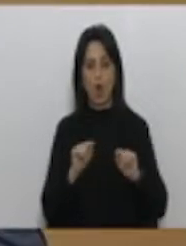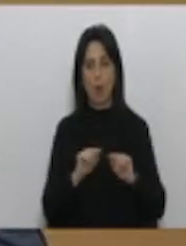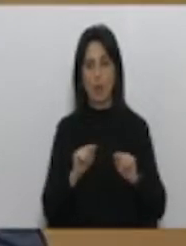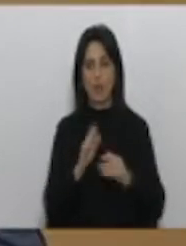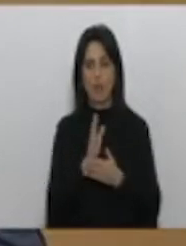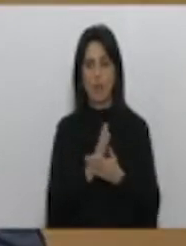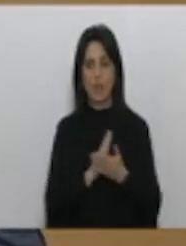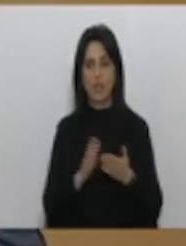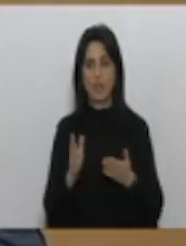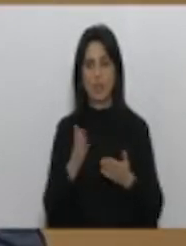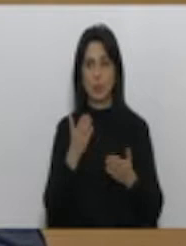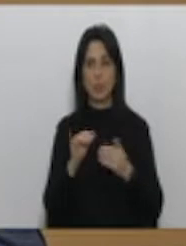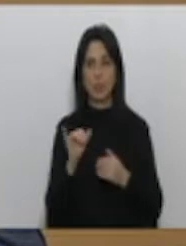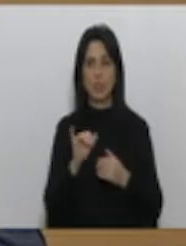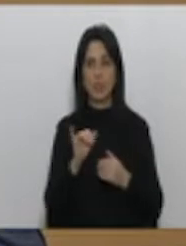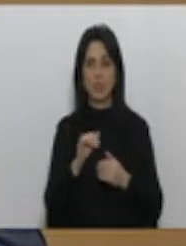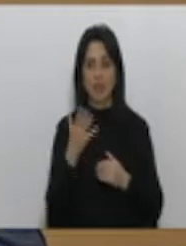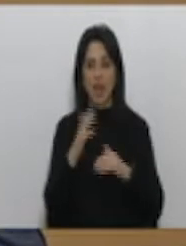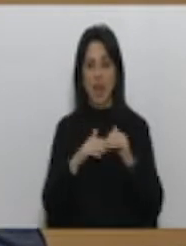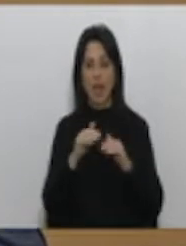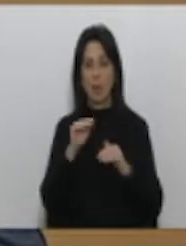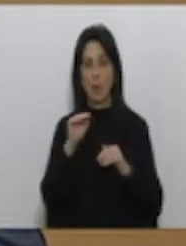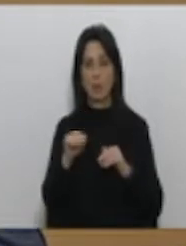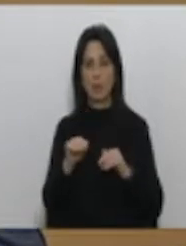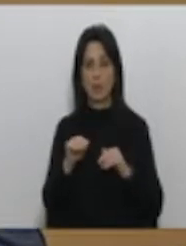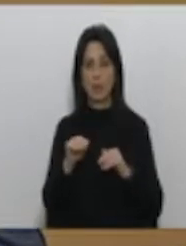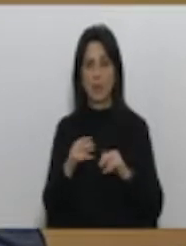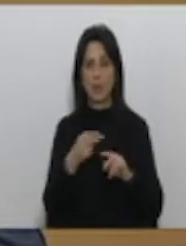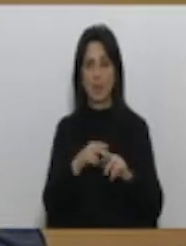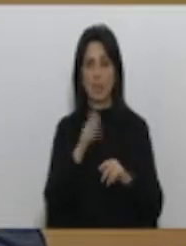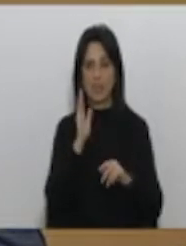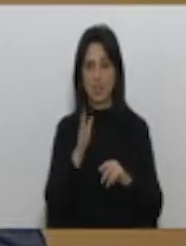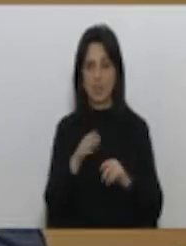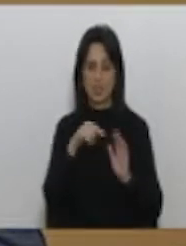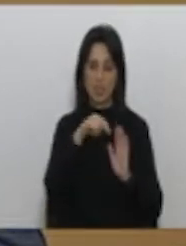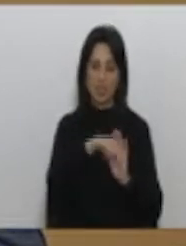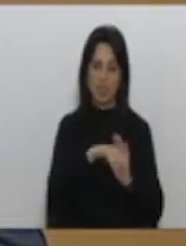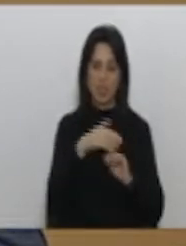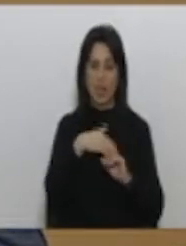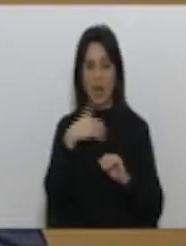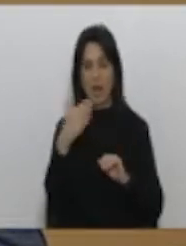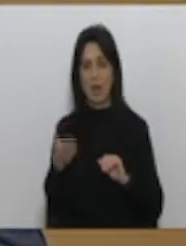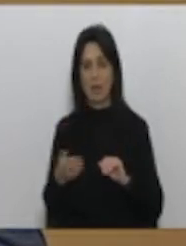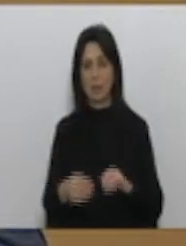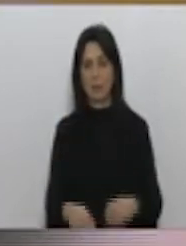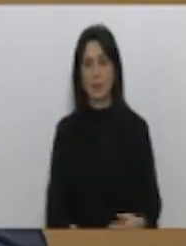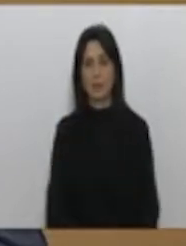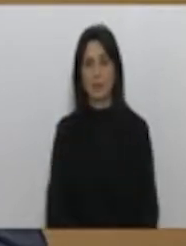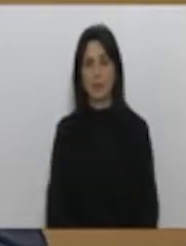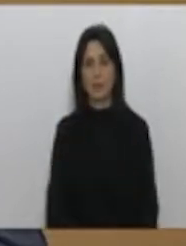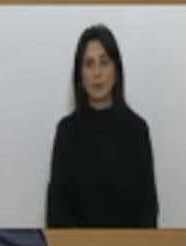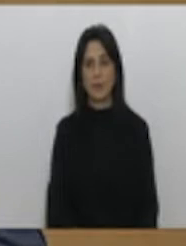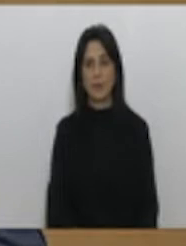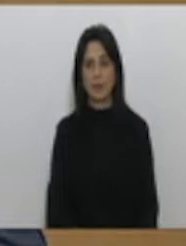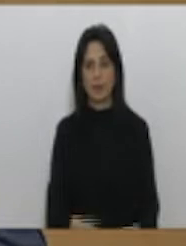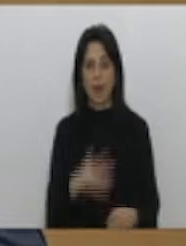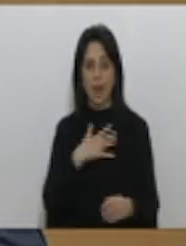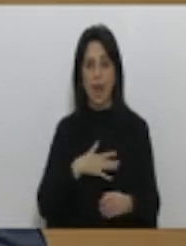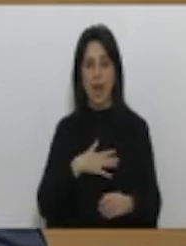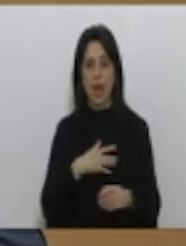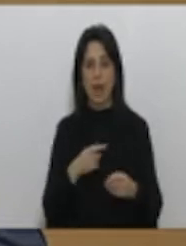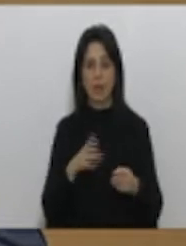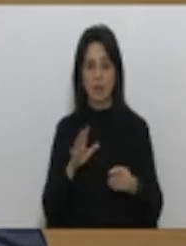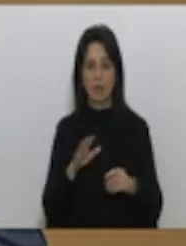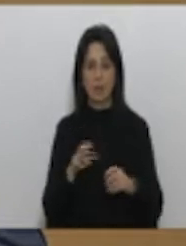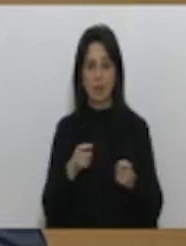ნაკწილი თუ სადმე ხელი მიუწვდება, ეს იქნება შიგნით და გარეთ აგინებს მართულ